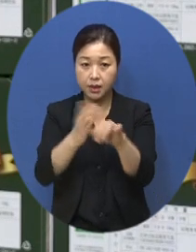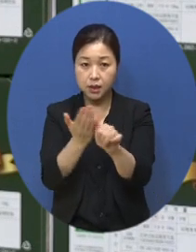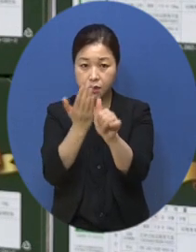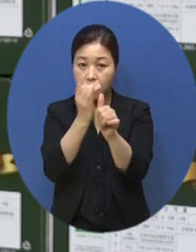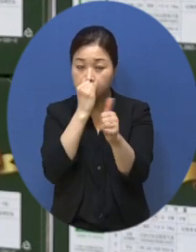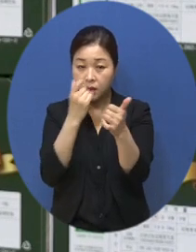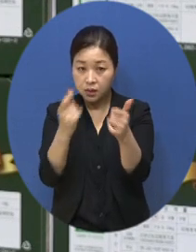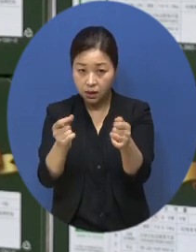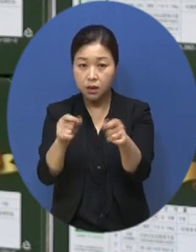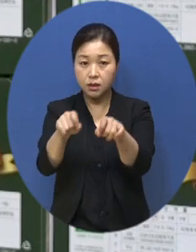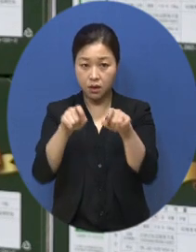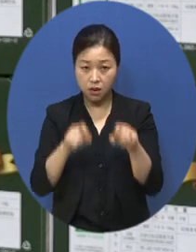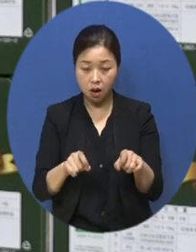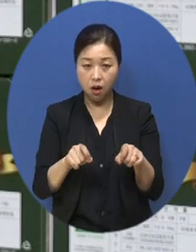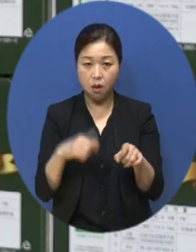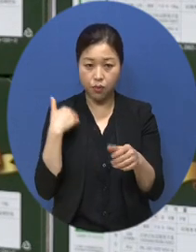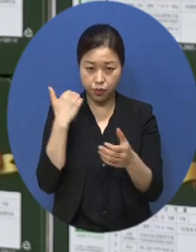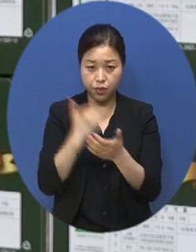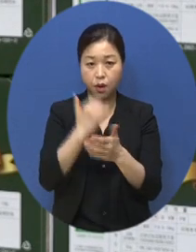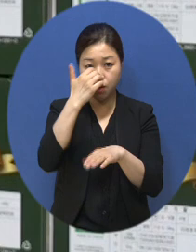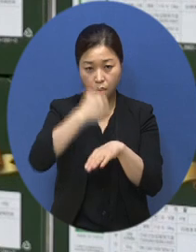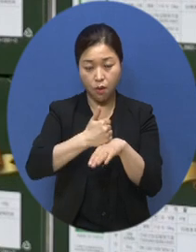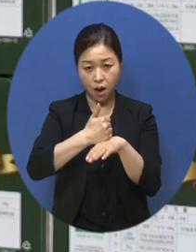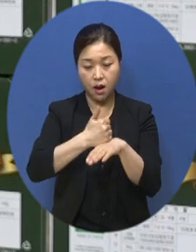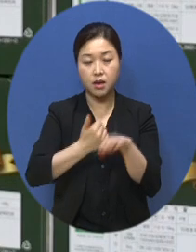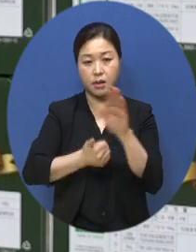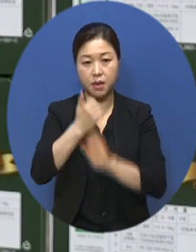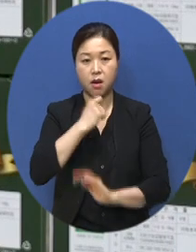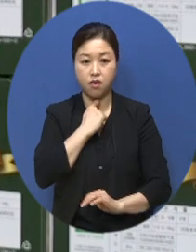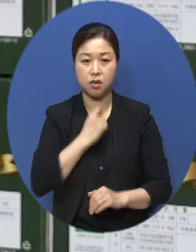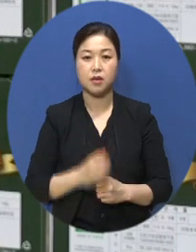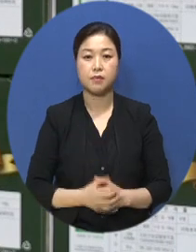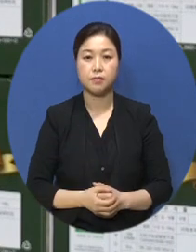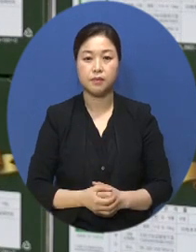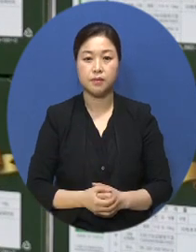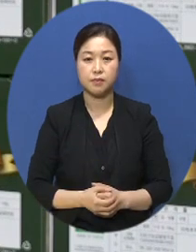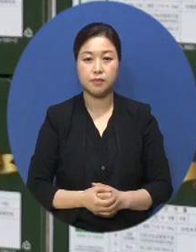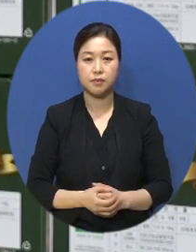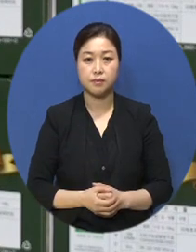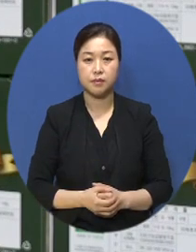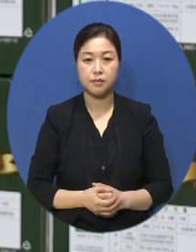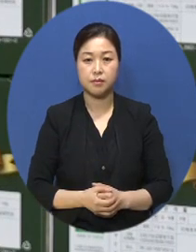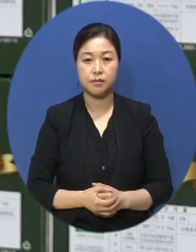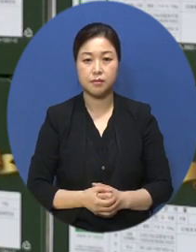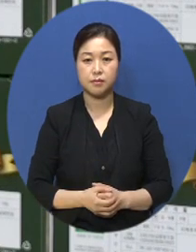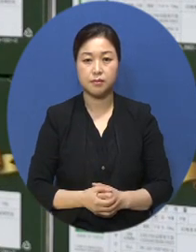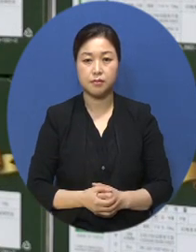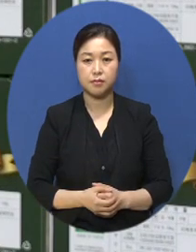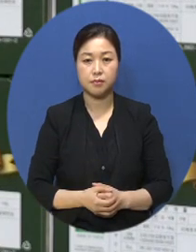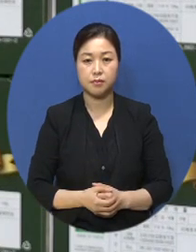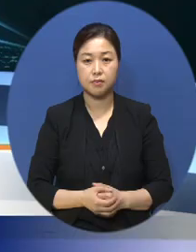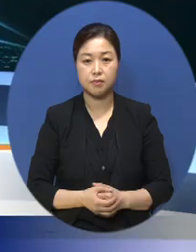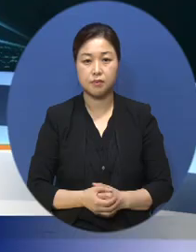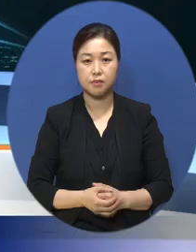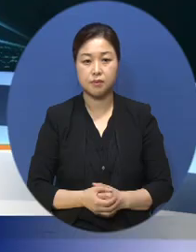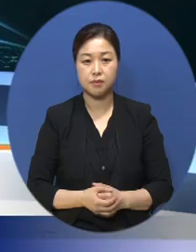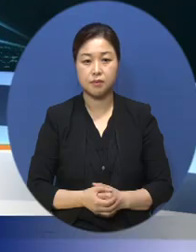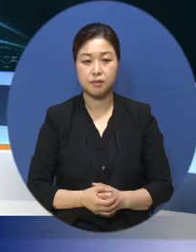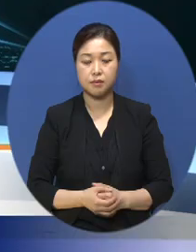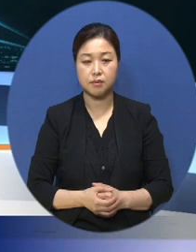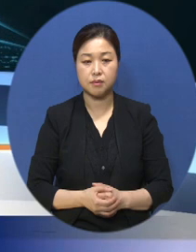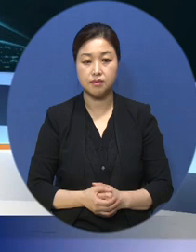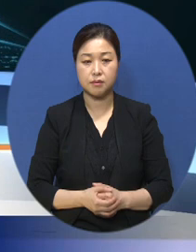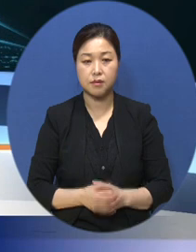만큼 머지않아 풍요로운 결실을 맺기를 희망합니다. 지금까지 복지TV 전북방송 최정원이었습니다.